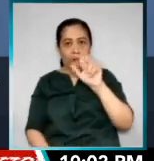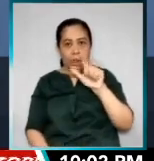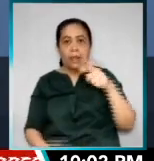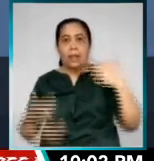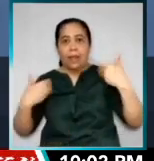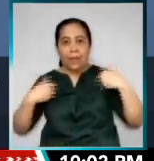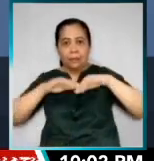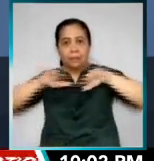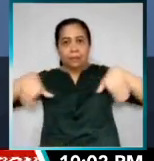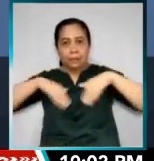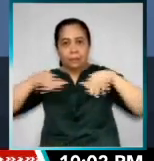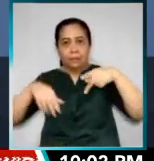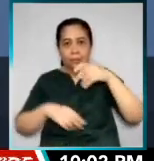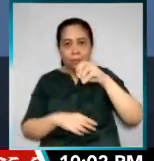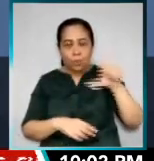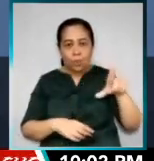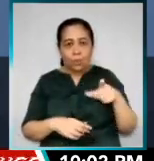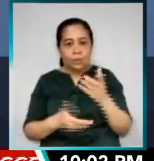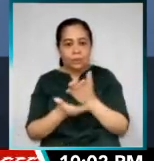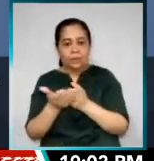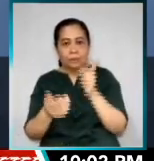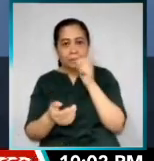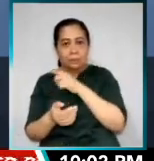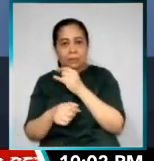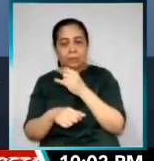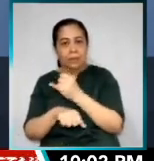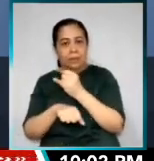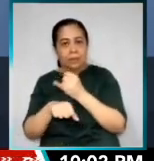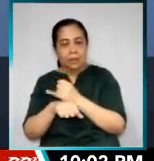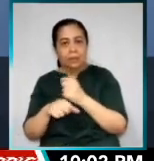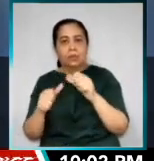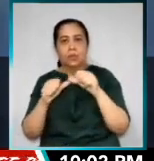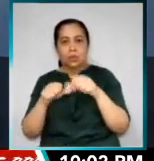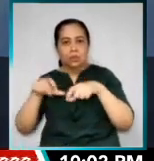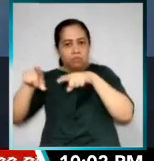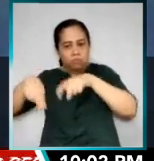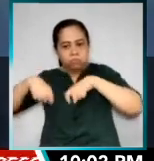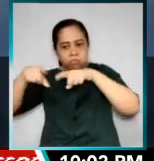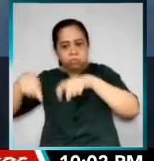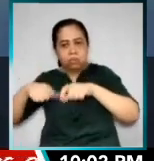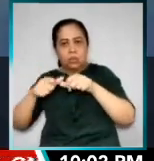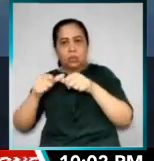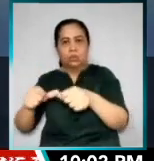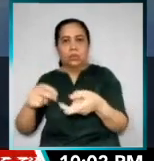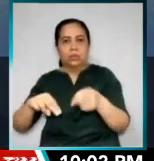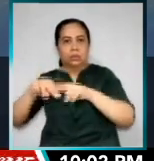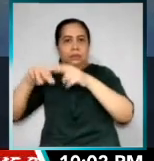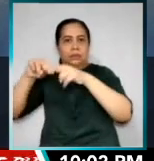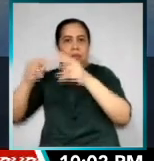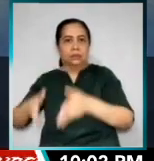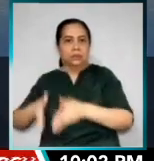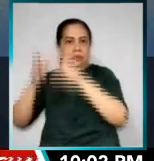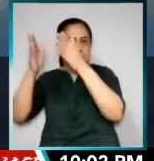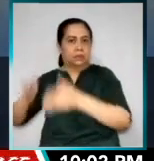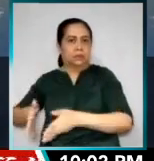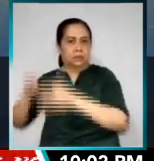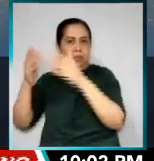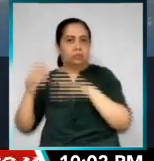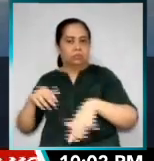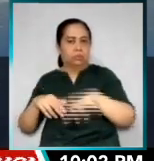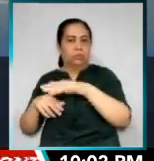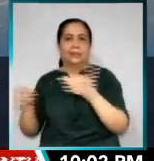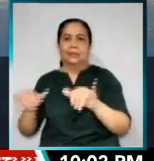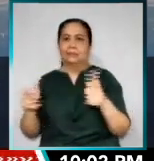ng artificial island, tuloy ang paghukay ng buhangin at pagtatayo ng mga istruktura. Halos ganito ding kalaki ang